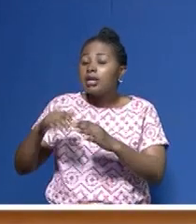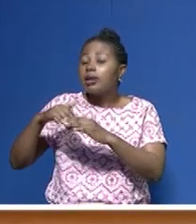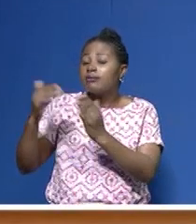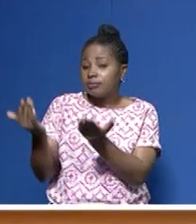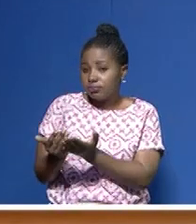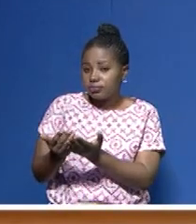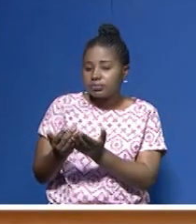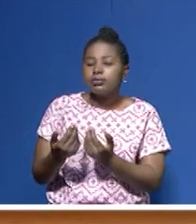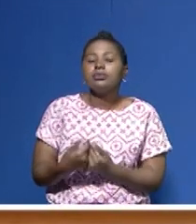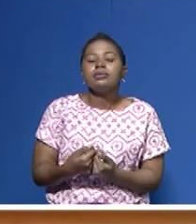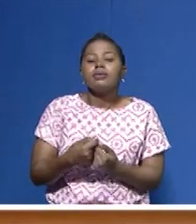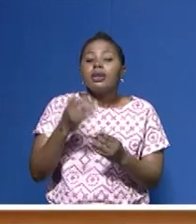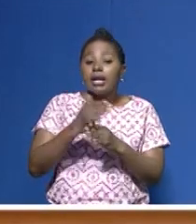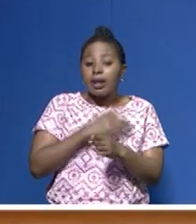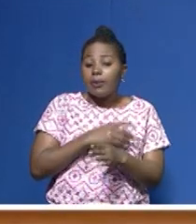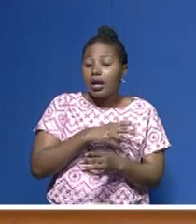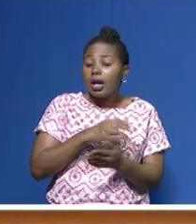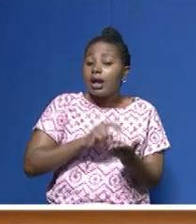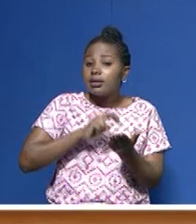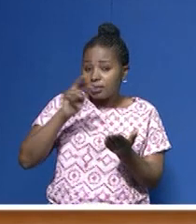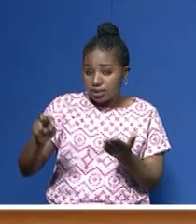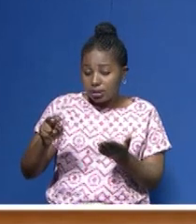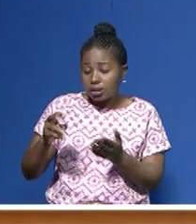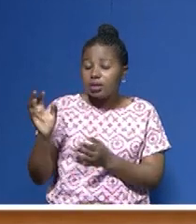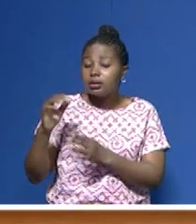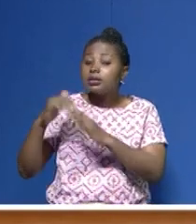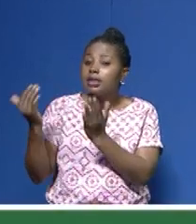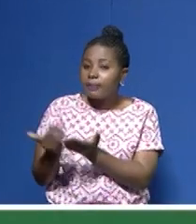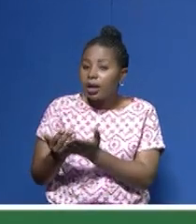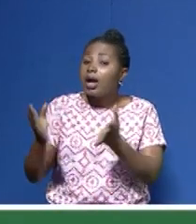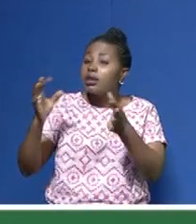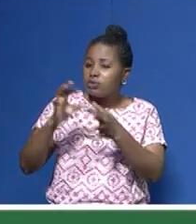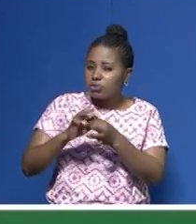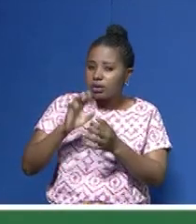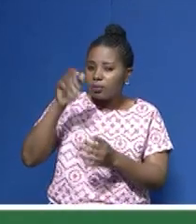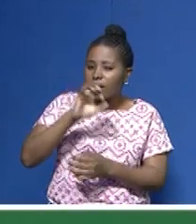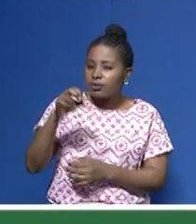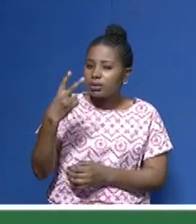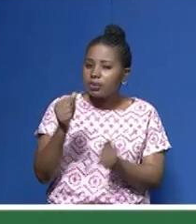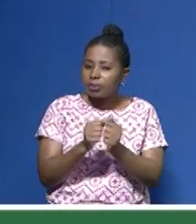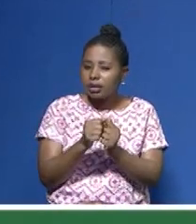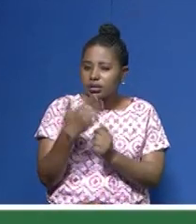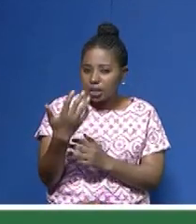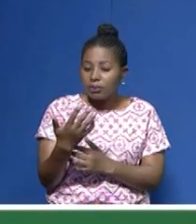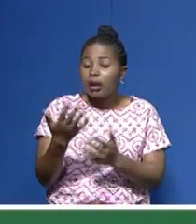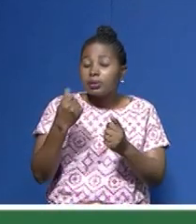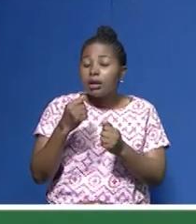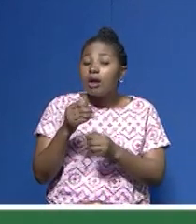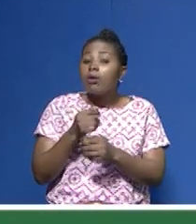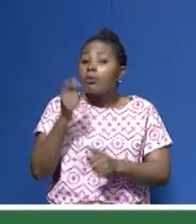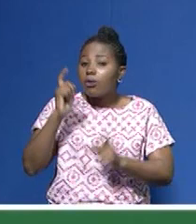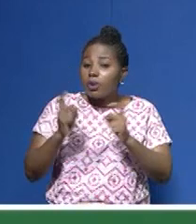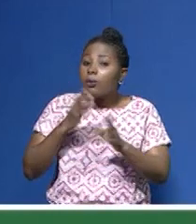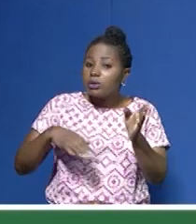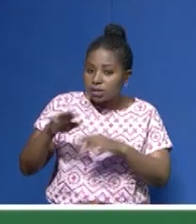Mwambe hajaondoka Chadema ambapo alijiunga mwaka 2015, aligombea mwenyekiti kanda ya kusini na kushindwa, na